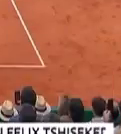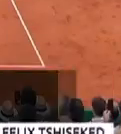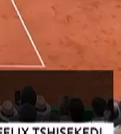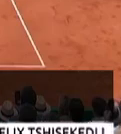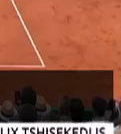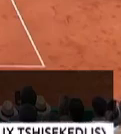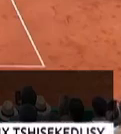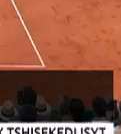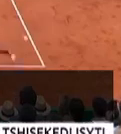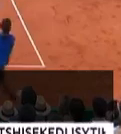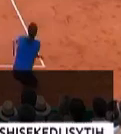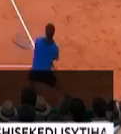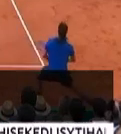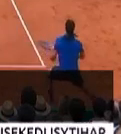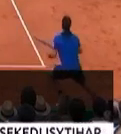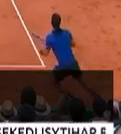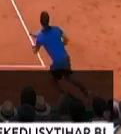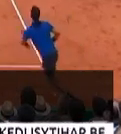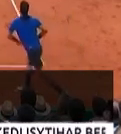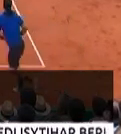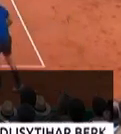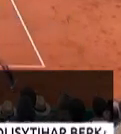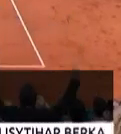Nadal tersingkir di gelanggang Tanah Liat.